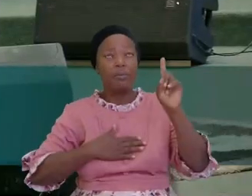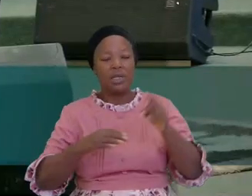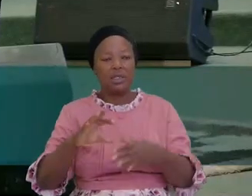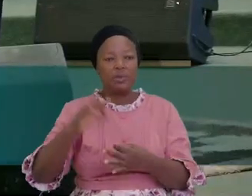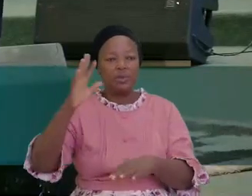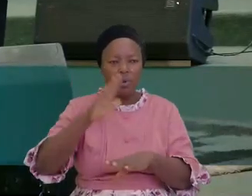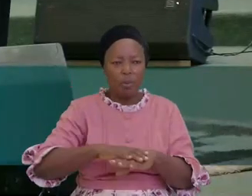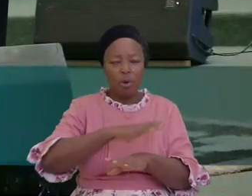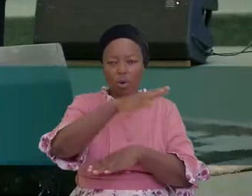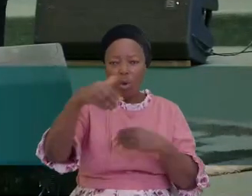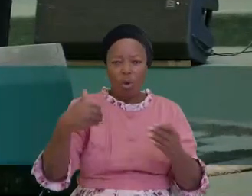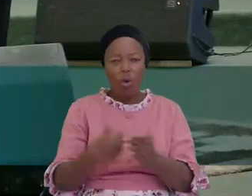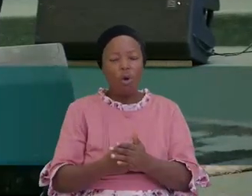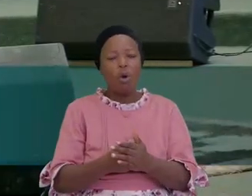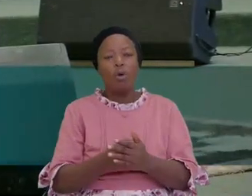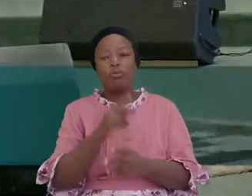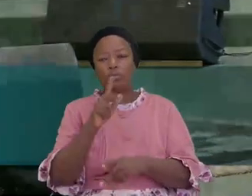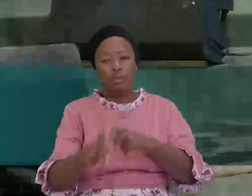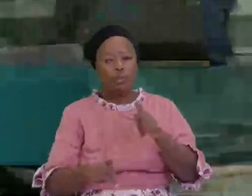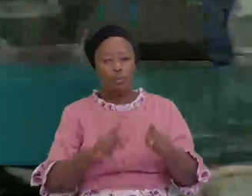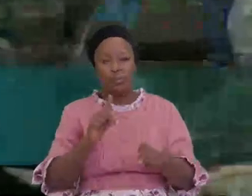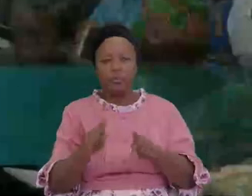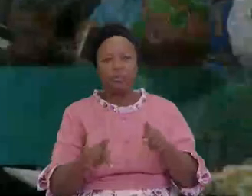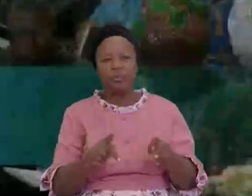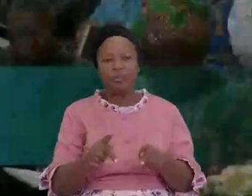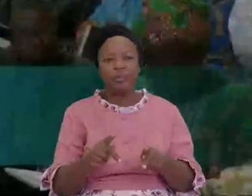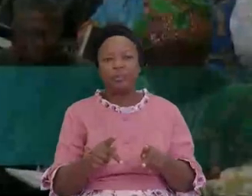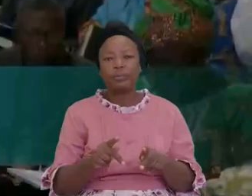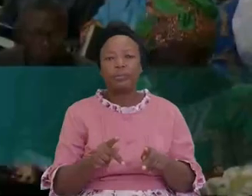je répandrai de mon esprit sur toute chair.